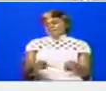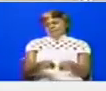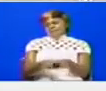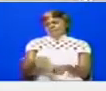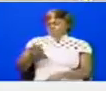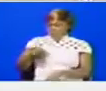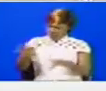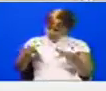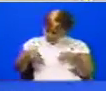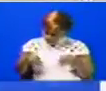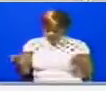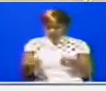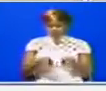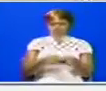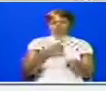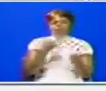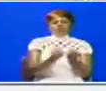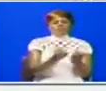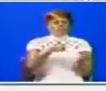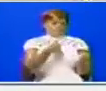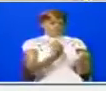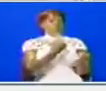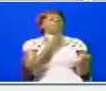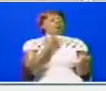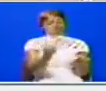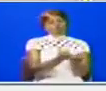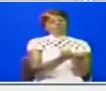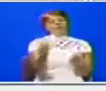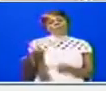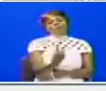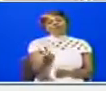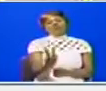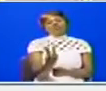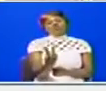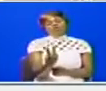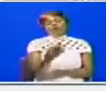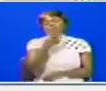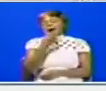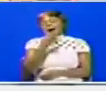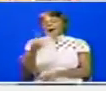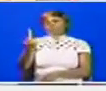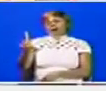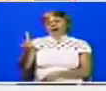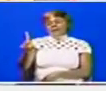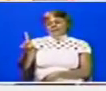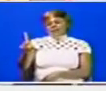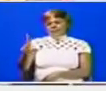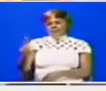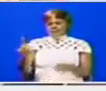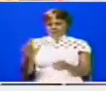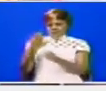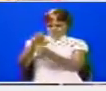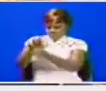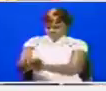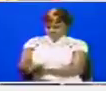Kama mama amekubali, yeye pia anataka omena. Mimi pia nimekubali, mimi pia nataka omena. Si hapo tutakaa na mamangu kwa bwana moja? They are really suppressed